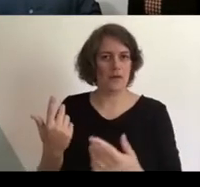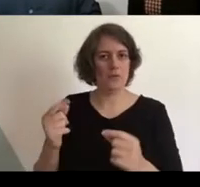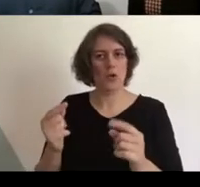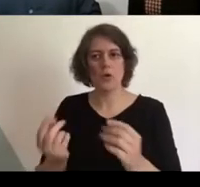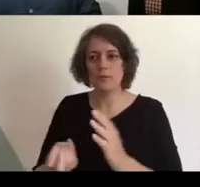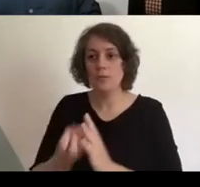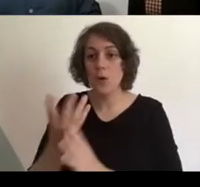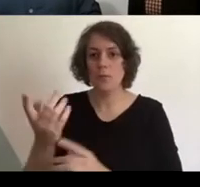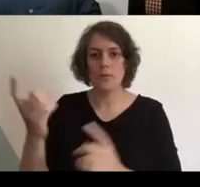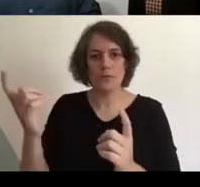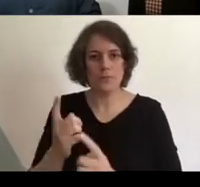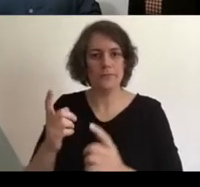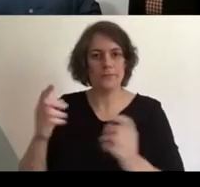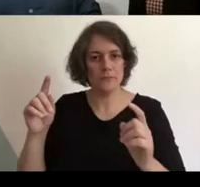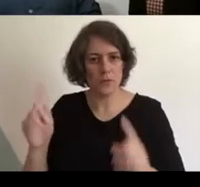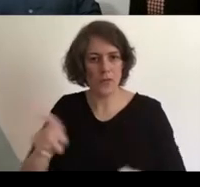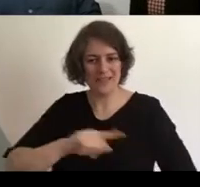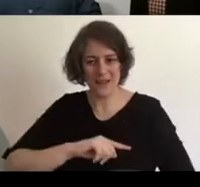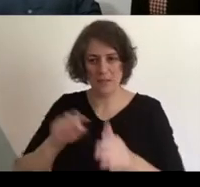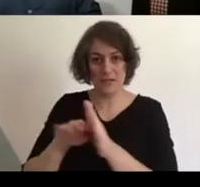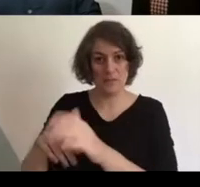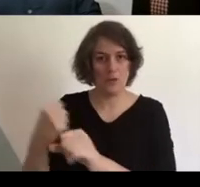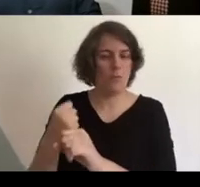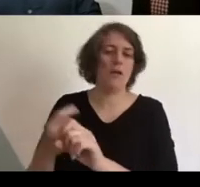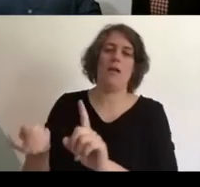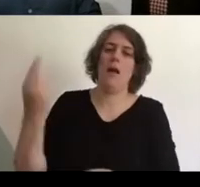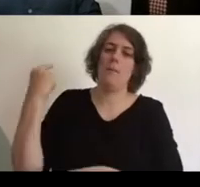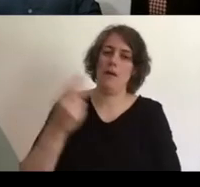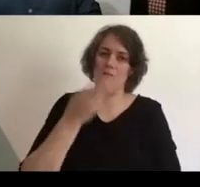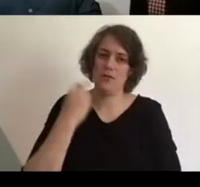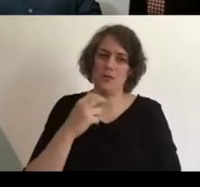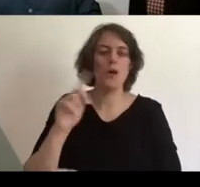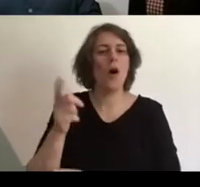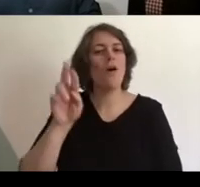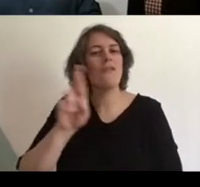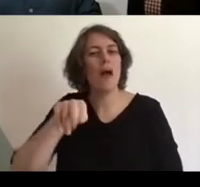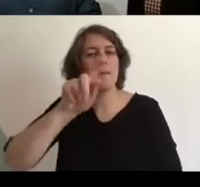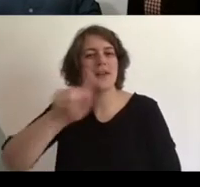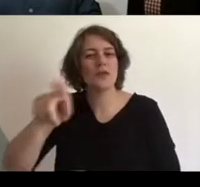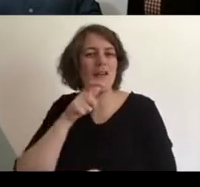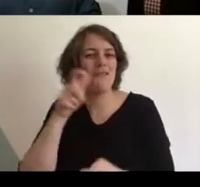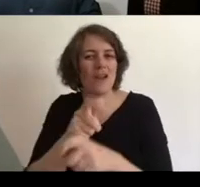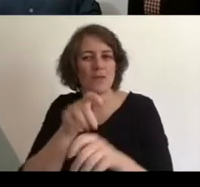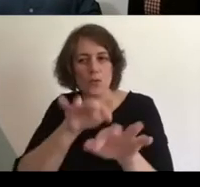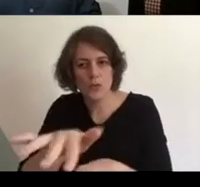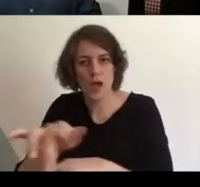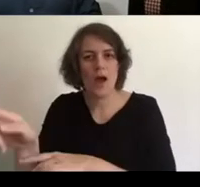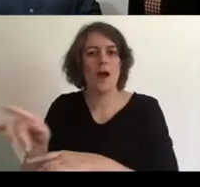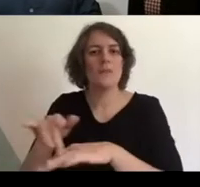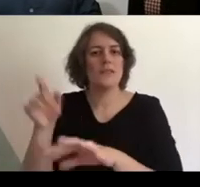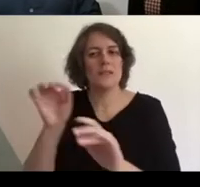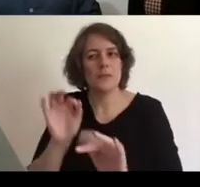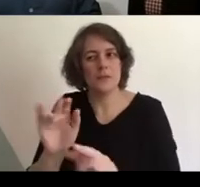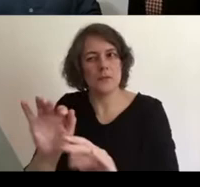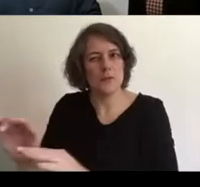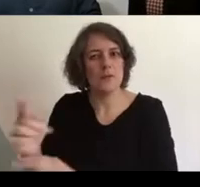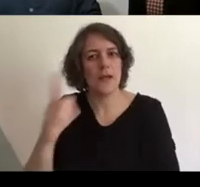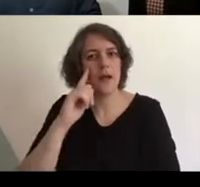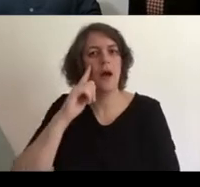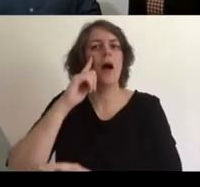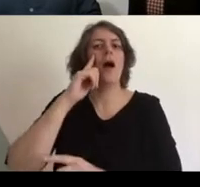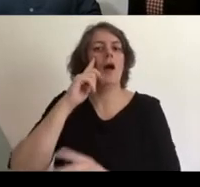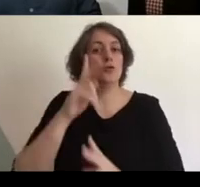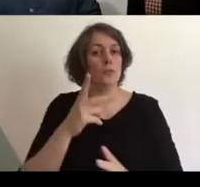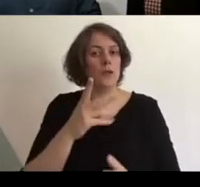und Personalverantwortlichen auch anzuregen und dieses Bewusstsein zu schaffen, um eben den Blick zu schärfen